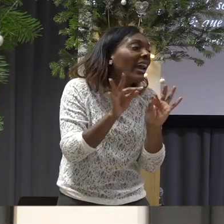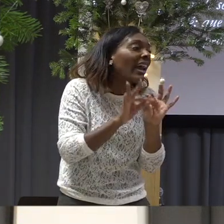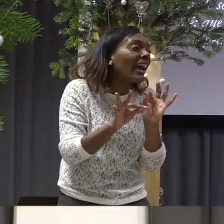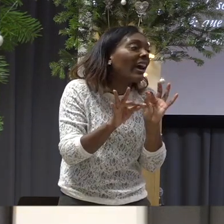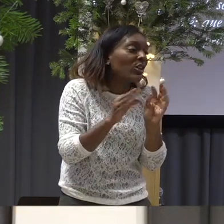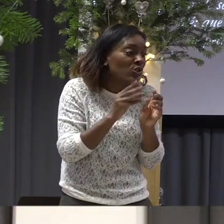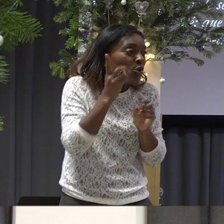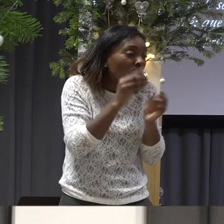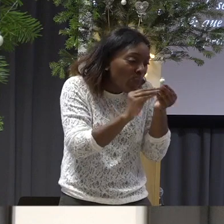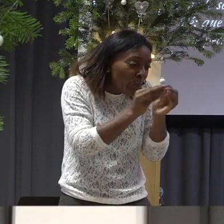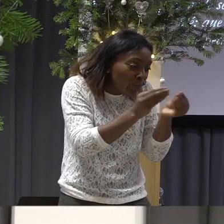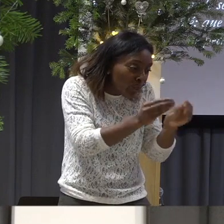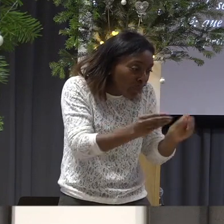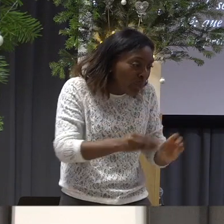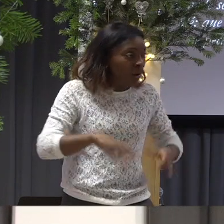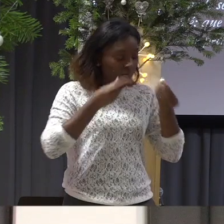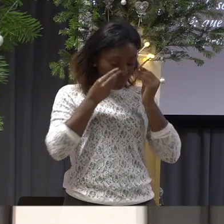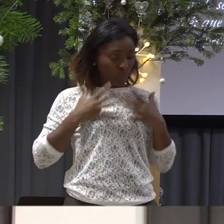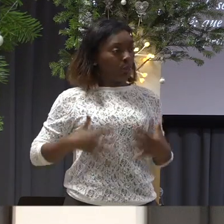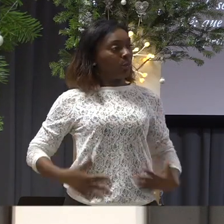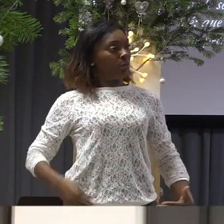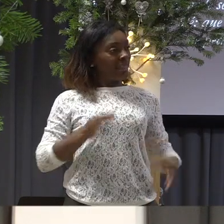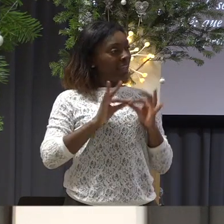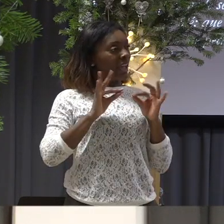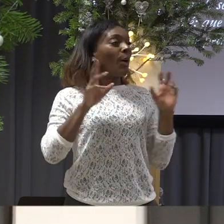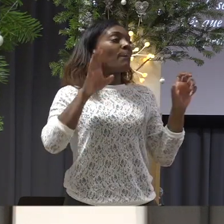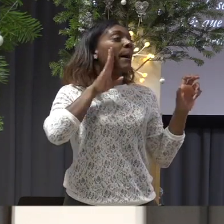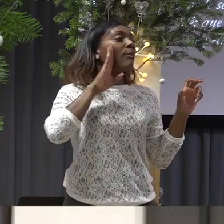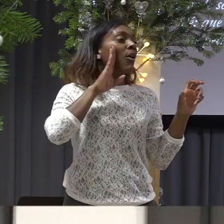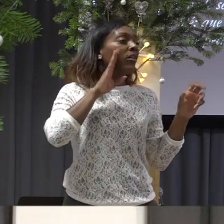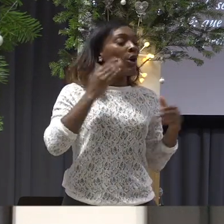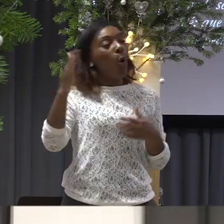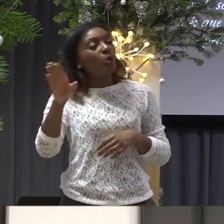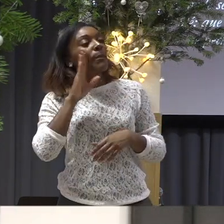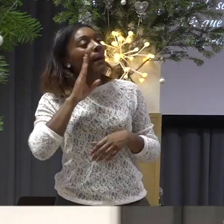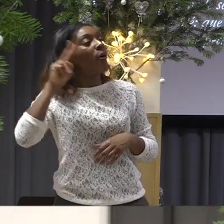n'oublie pas qu'un jour tu retourneras dans la terre. Poussière.